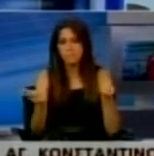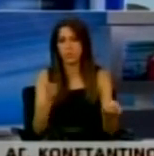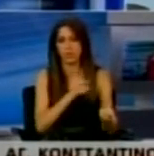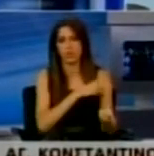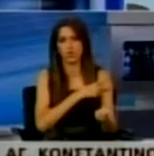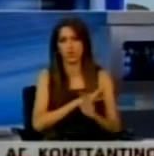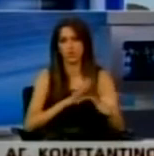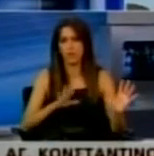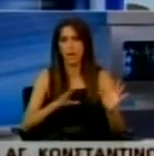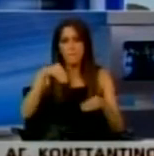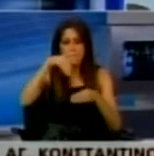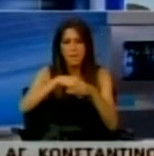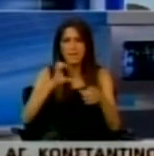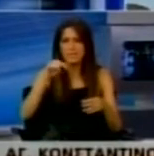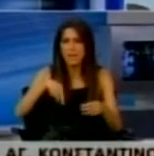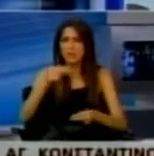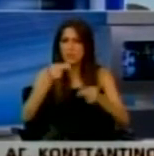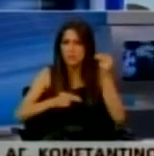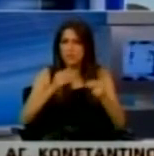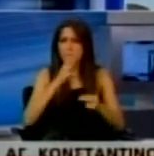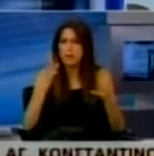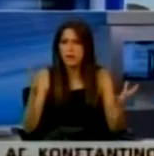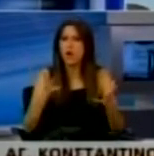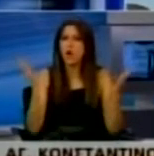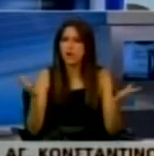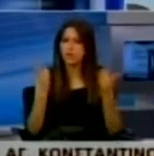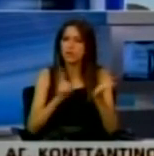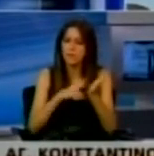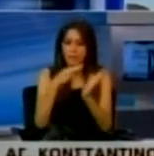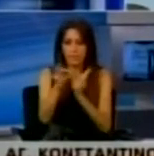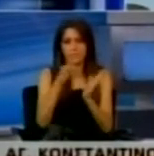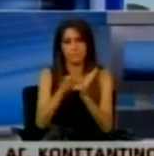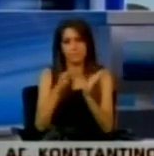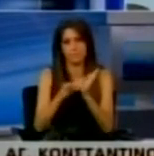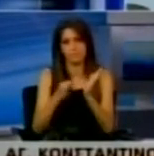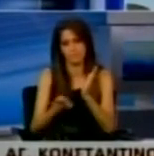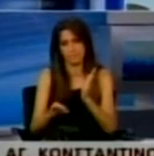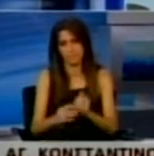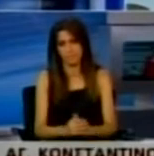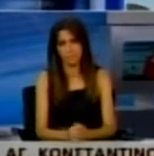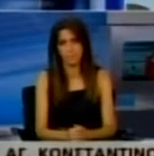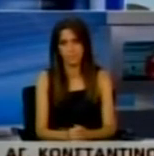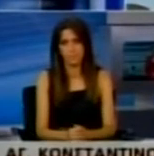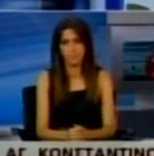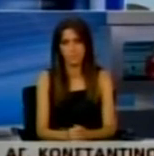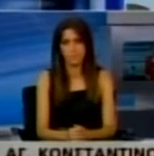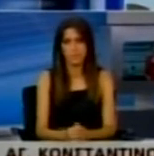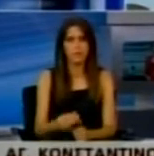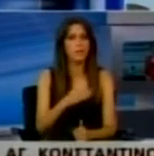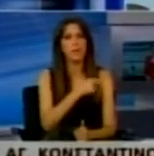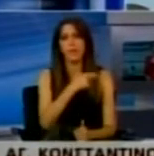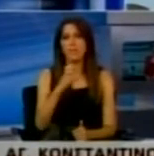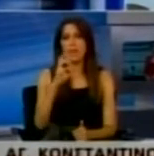προβλημάτων πρέπει να δρομολογηθούν. Το ζήτημα της ΕΡΤ ήταν πάρα